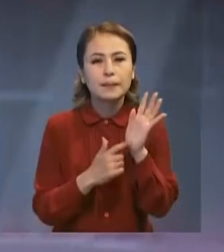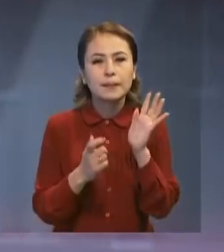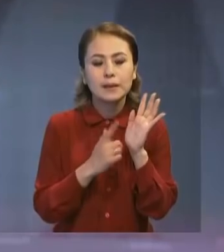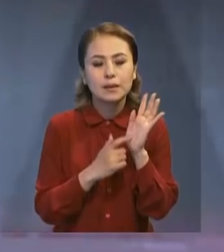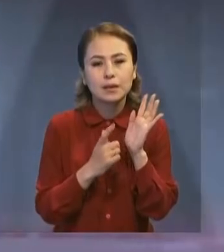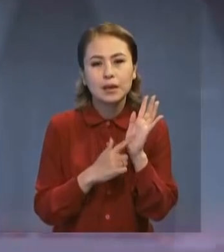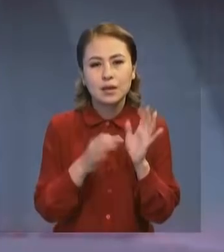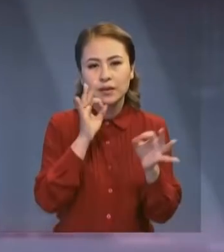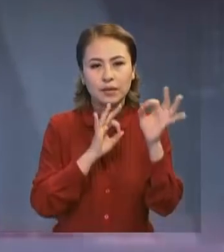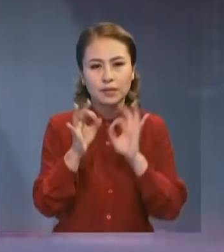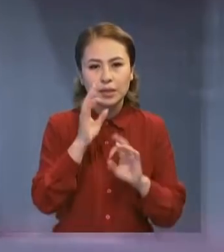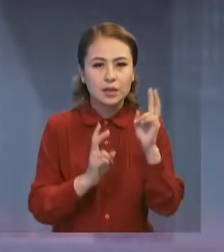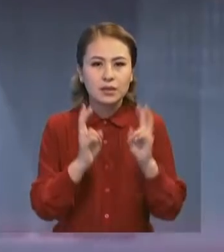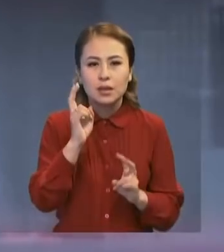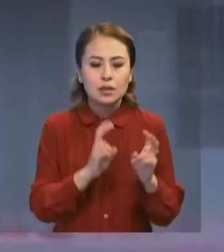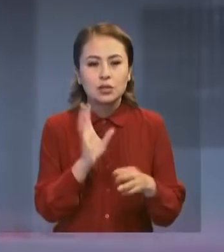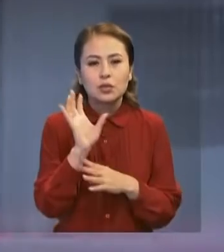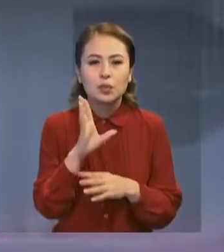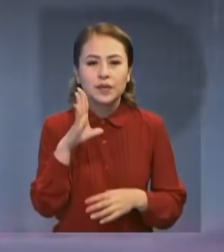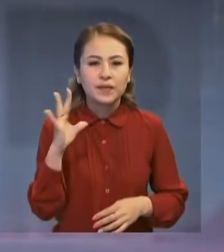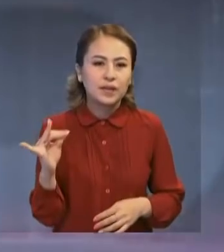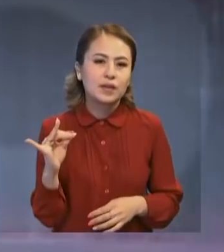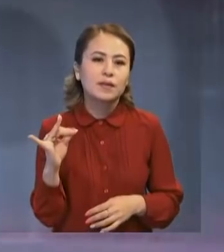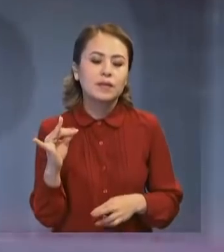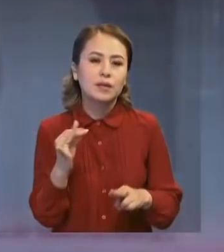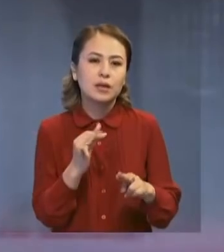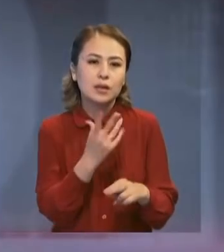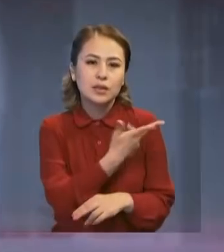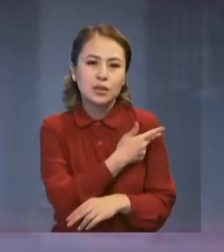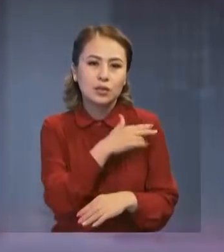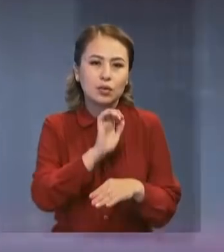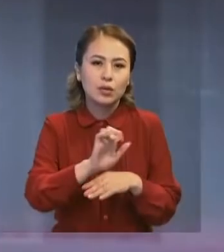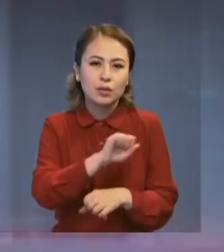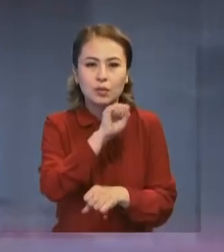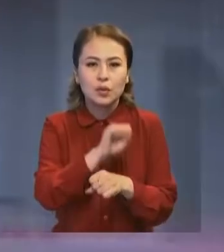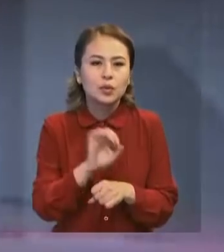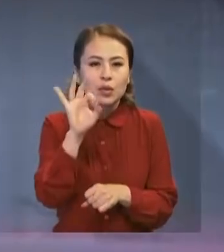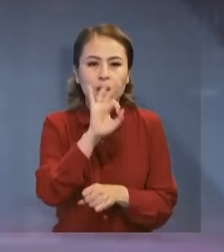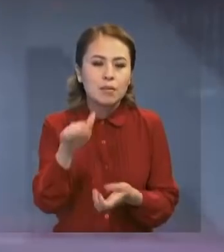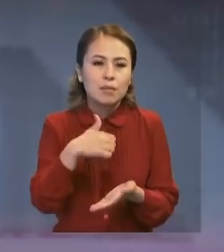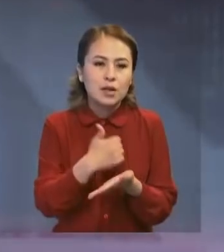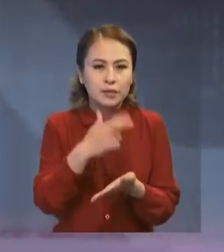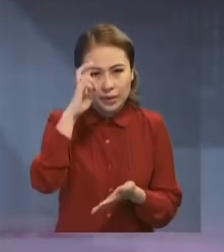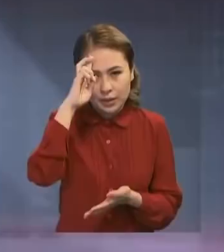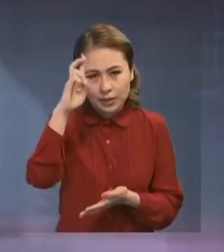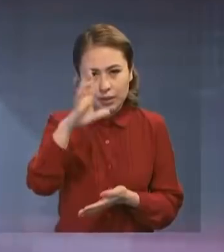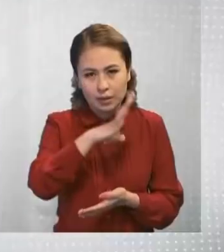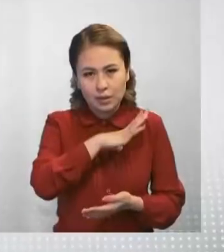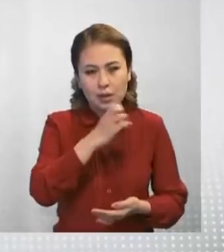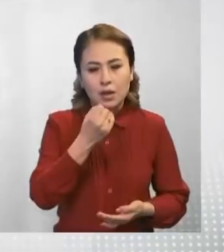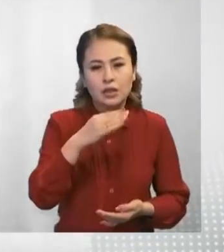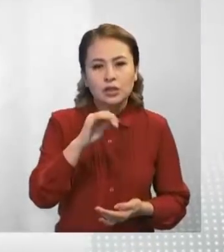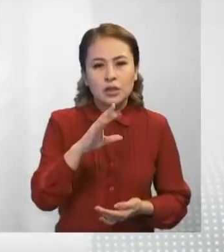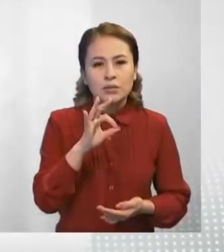Хабарымызды жалғастырамыз. Қарағанды фармацевтика зауыты «Спутник V» вакцинасын шығаруды тоқтатты. Бұл туралы бас мемлекеттік